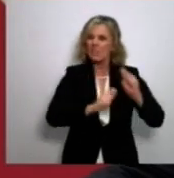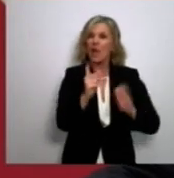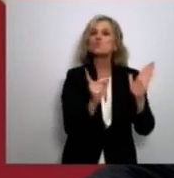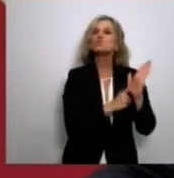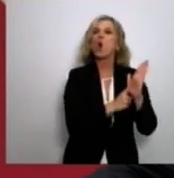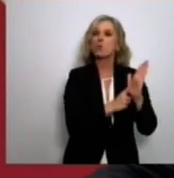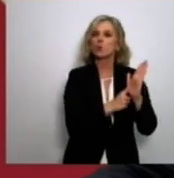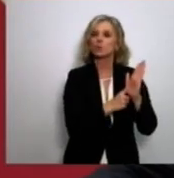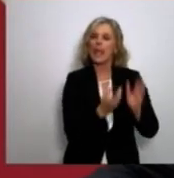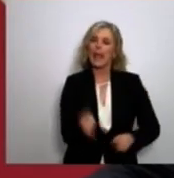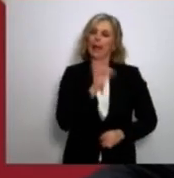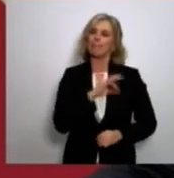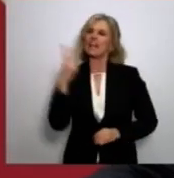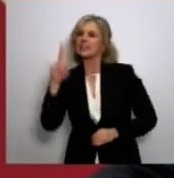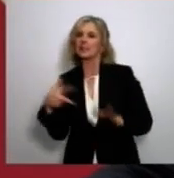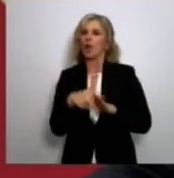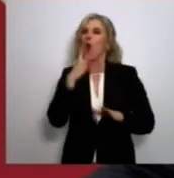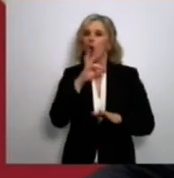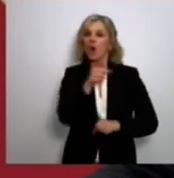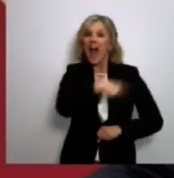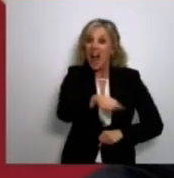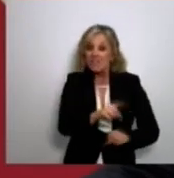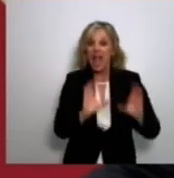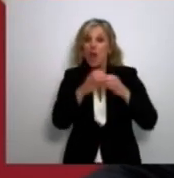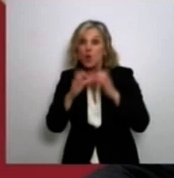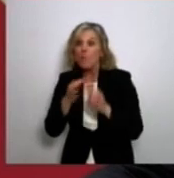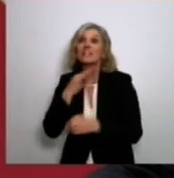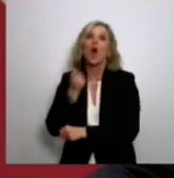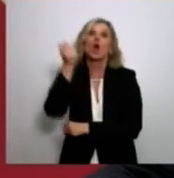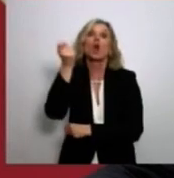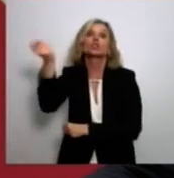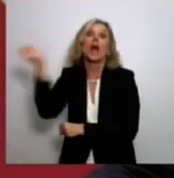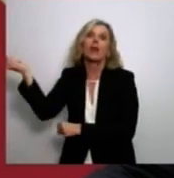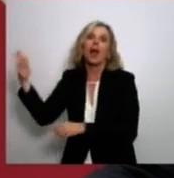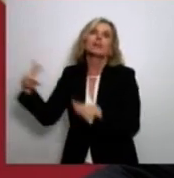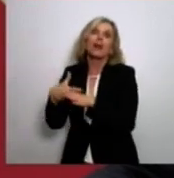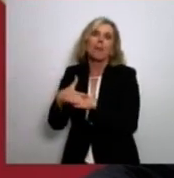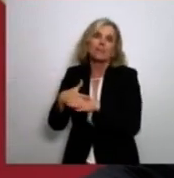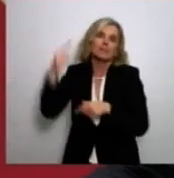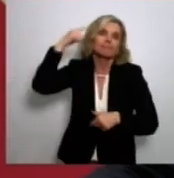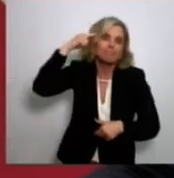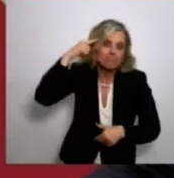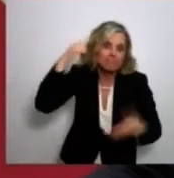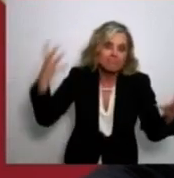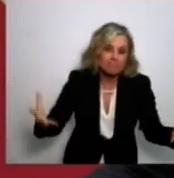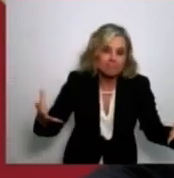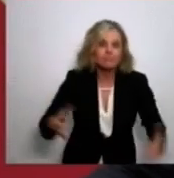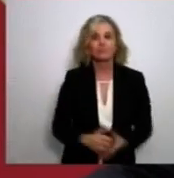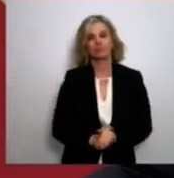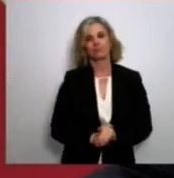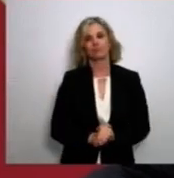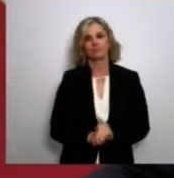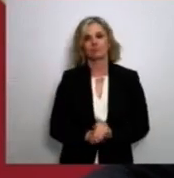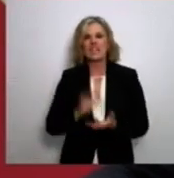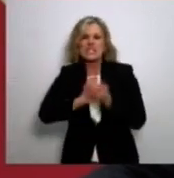νομοθετούν υπέρ των τραπεζών και όχι υπέρ του ελληνικού λαού. Υπέρ άλλων εθνών και